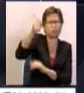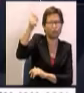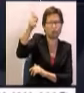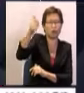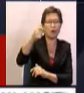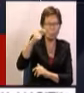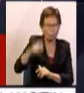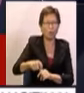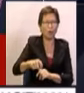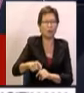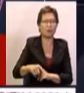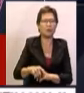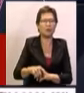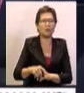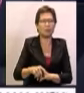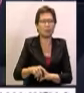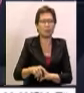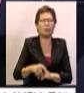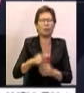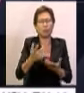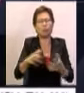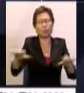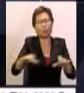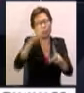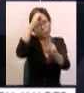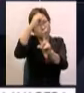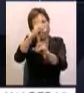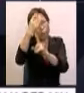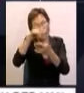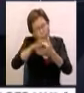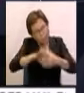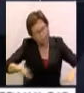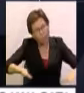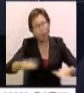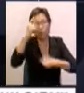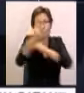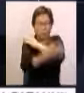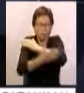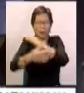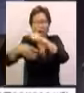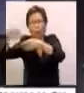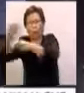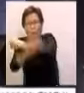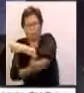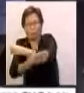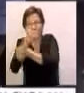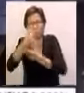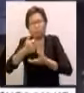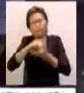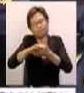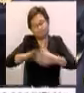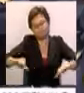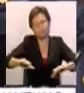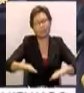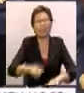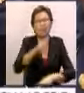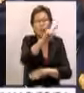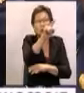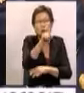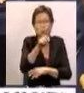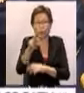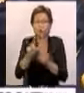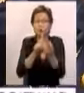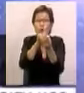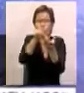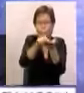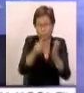membuat misi-misi keselamatan untuk negara-negara luar juga. Zuraida